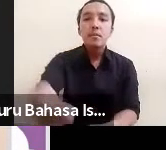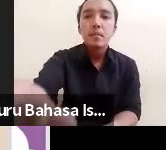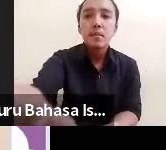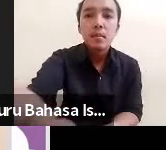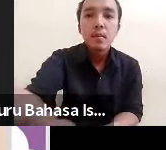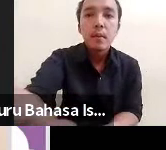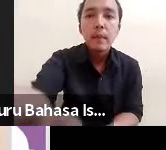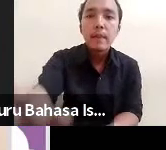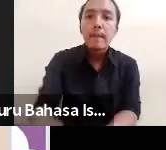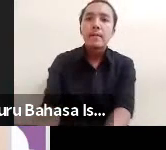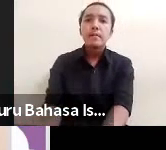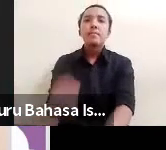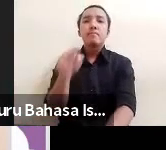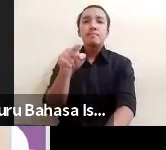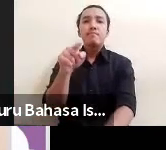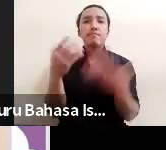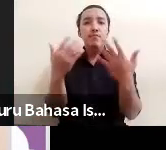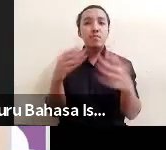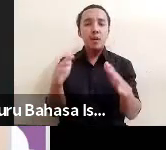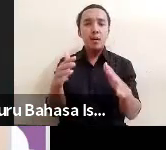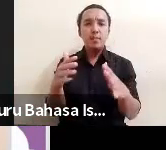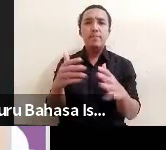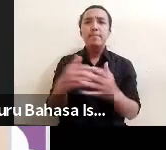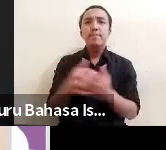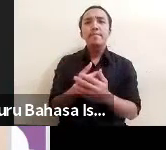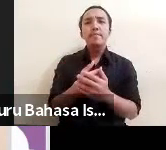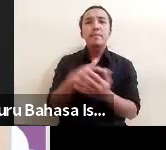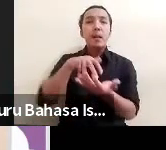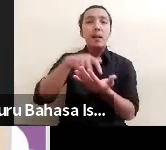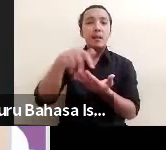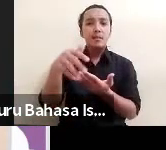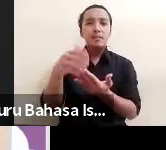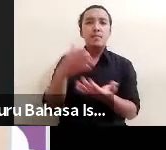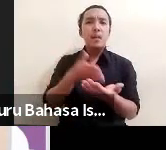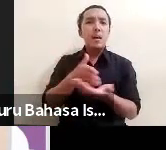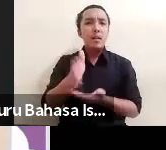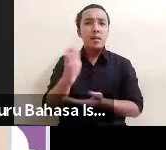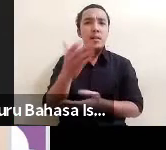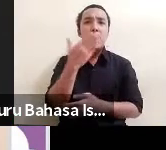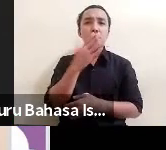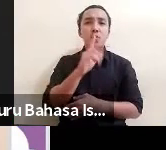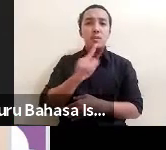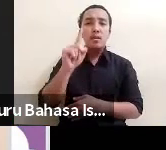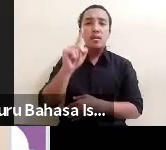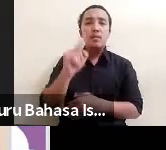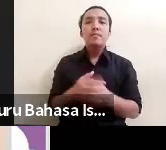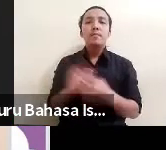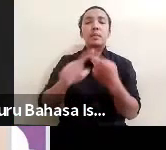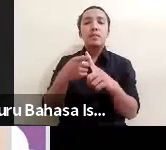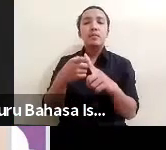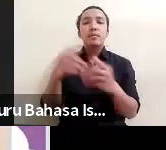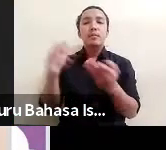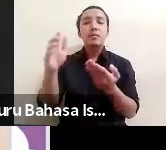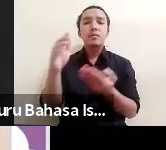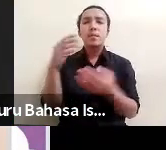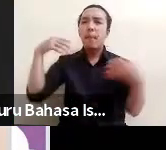dan itu sudah berjalan, alhamdulillah, sebagian besar teman-teman difabel sudah punya identitas penduduk. Karena ini